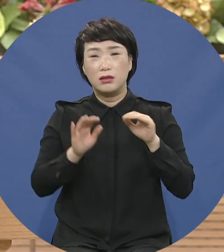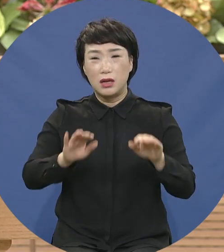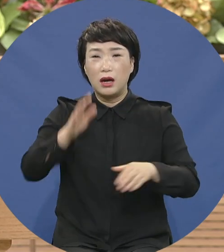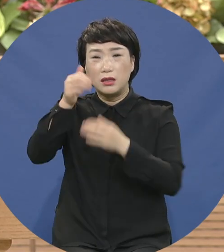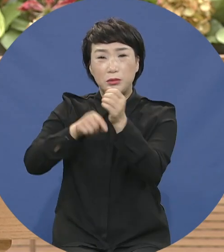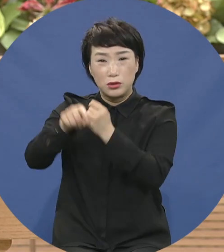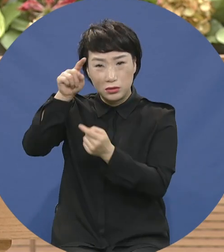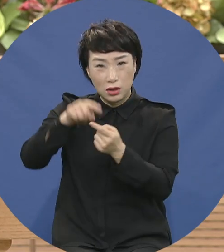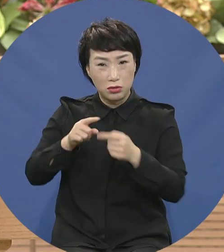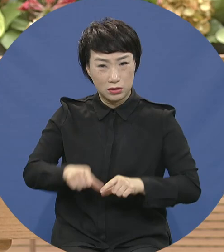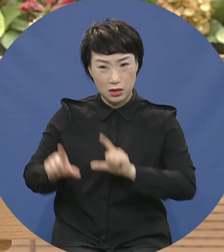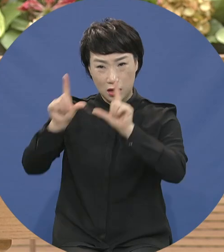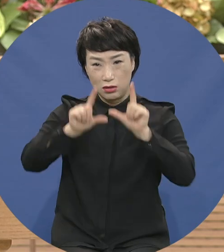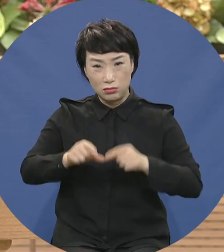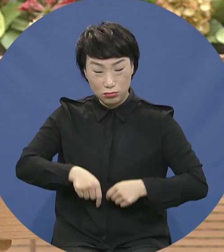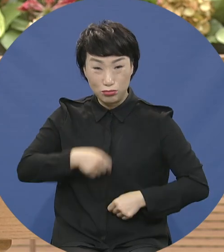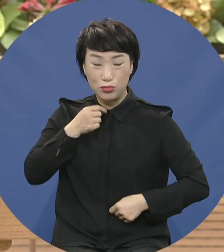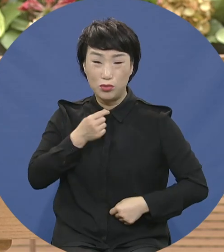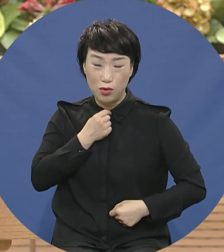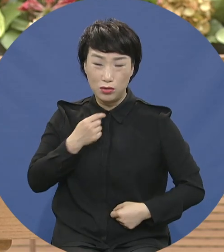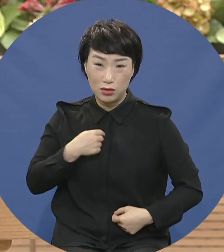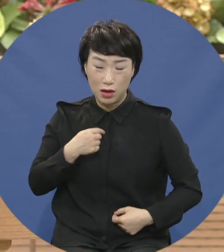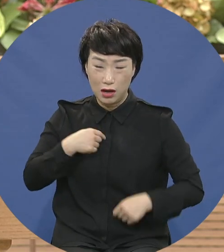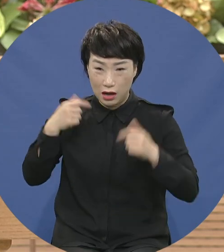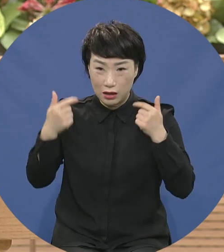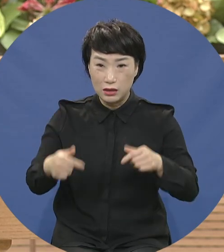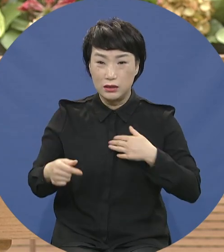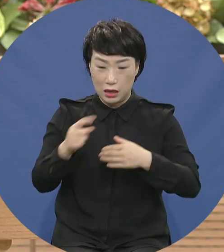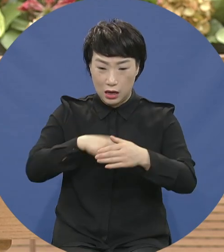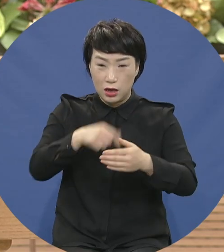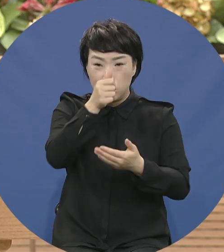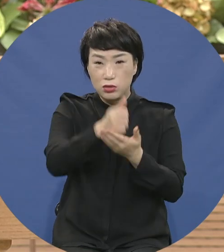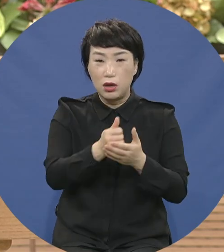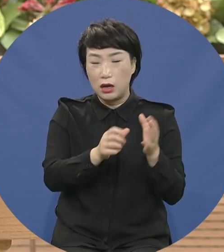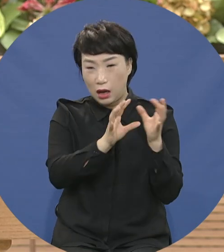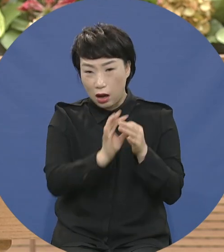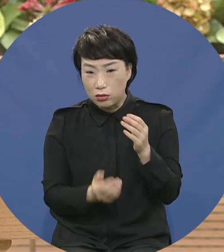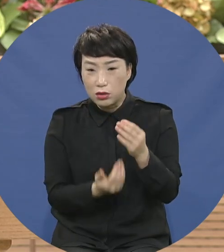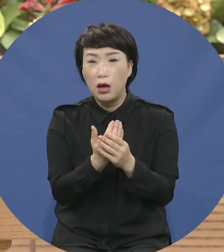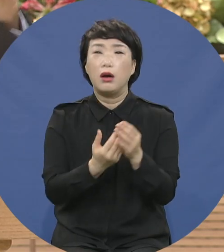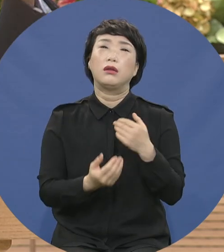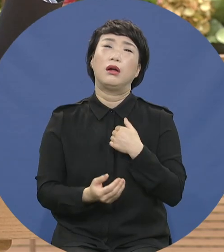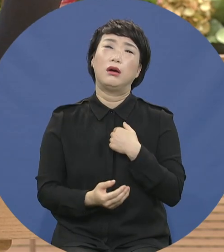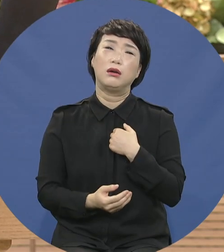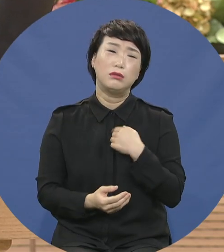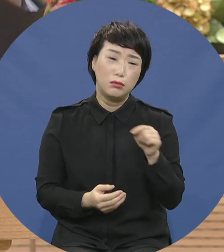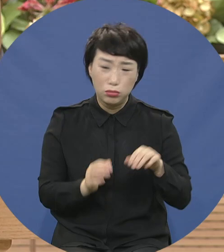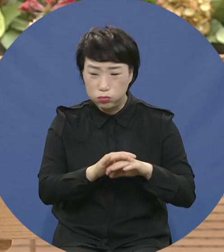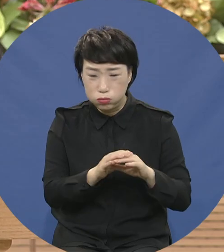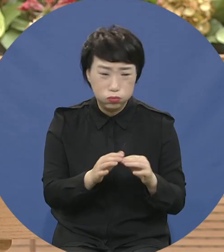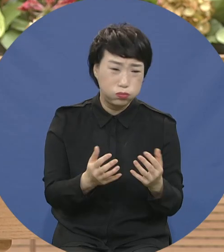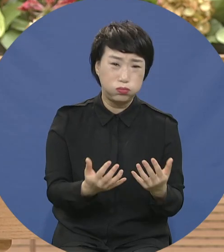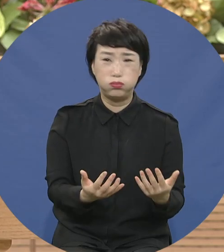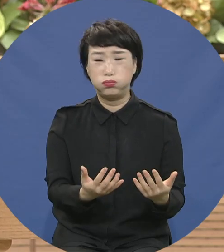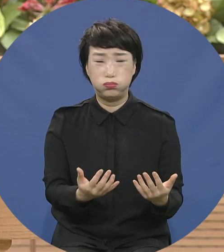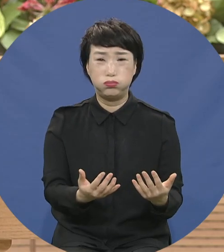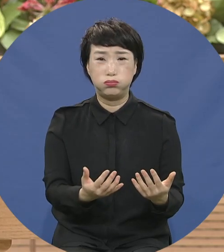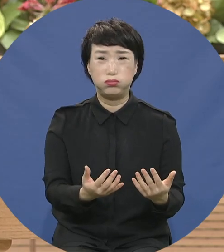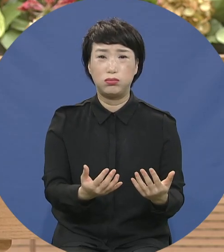하나님의 뜻대로 의롭게 살고 싶으나 항상 내 안에서 죄가 나타나는 이것을 해결할